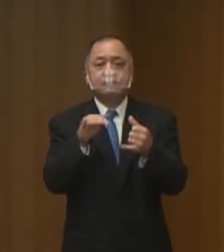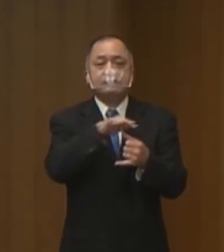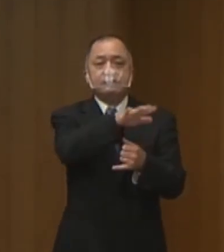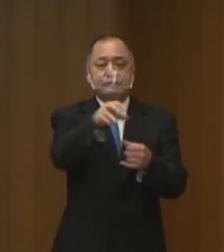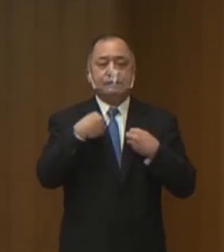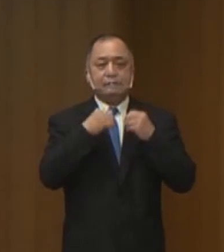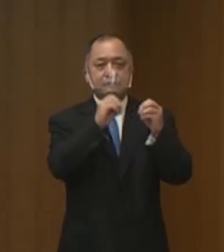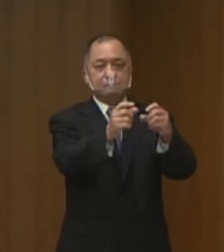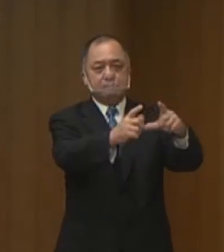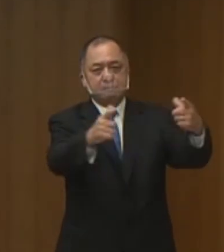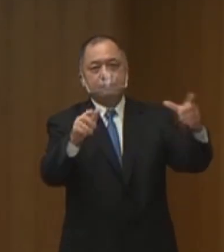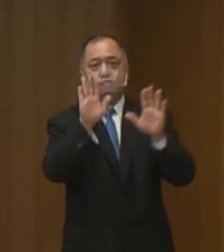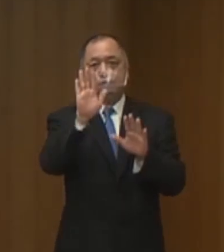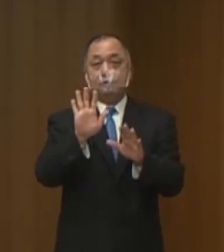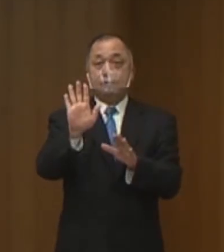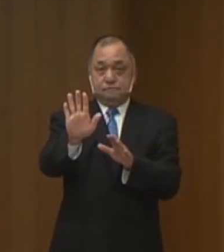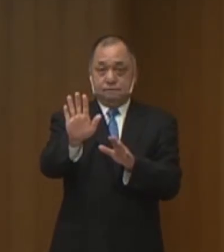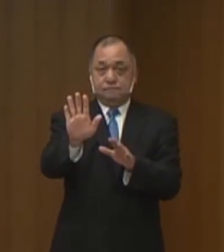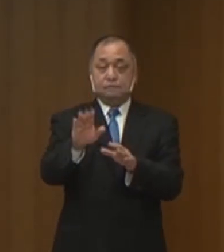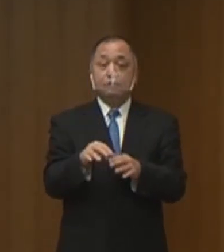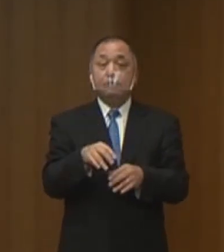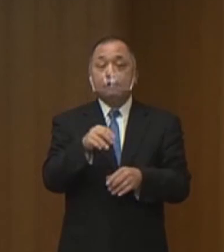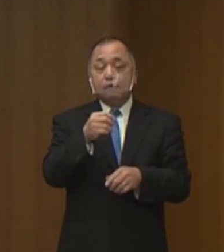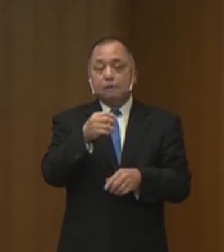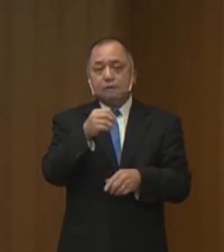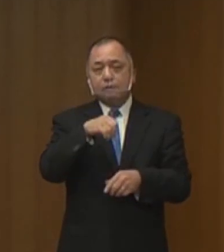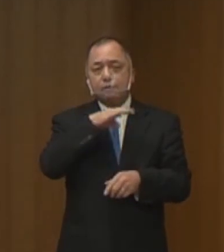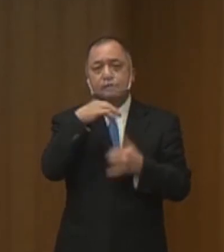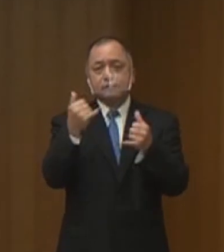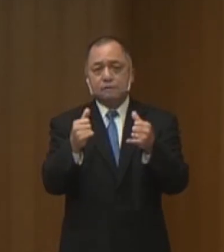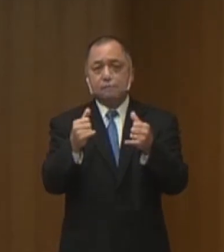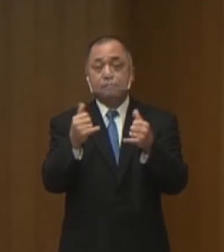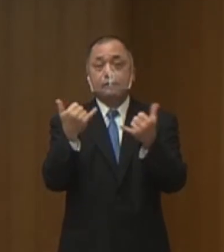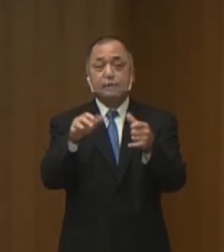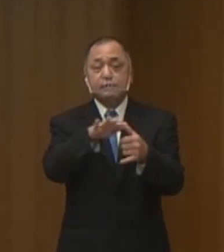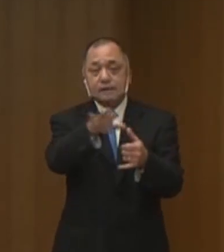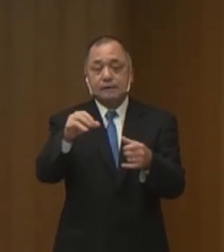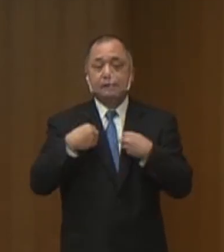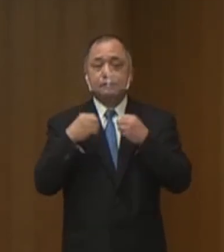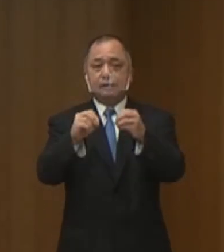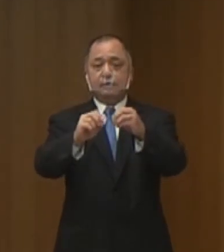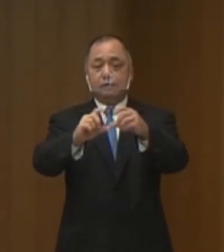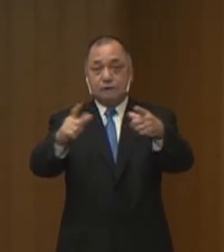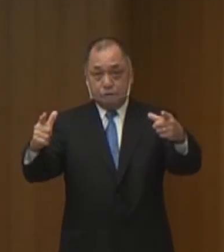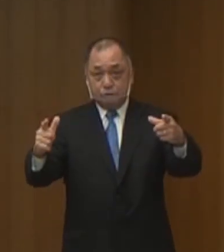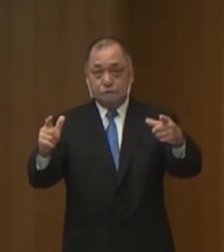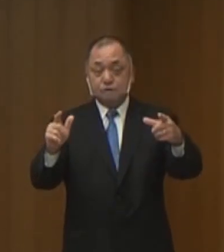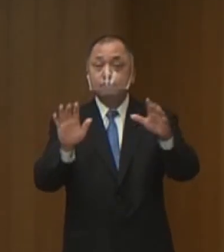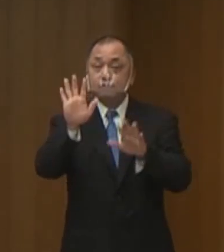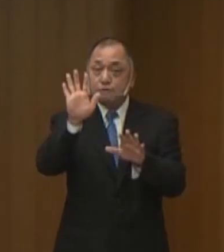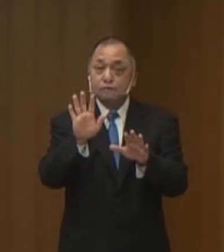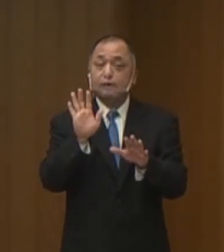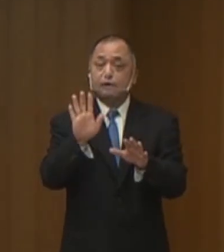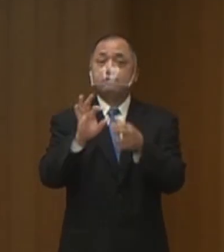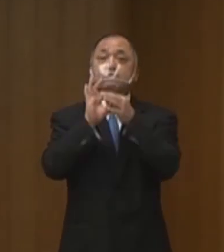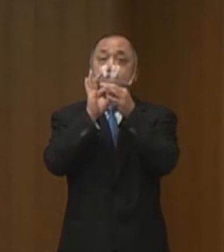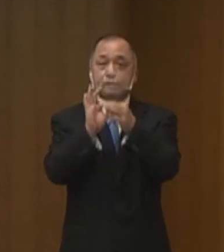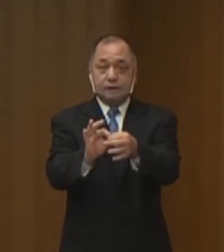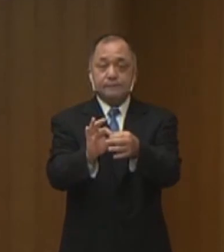状況がございます。高齢者の方々に感染が広がっている状況がございますので、特